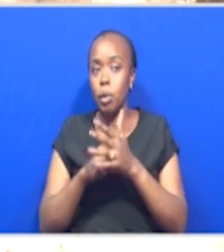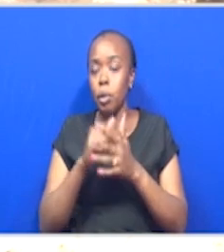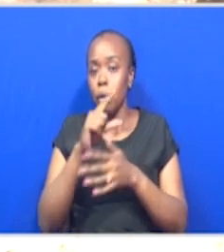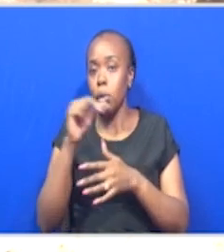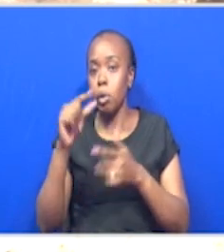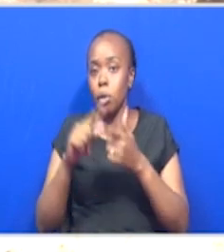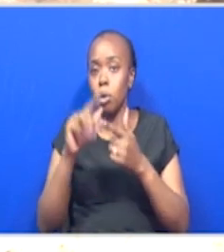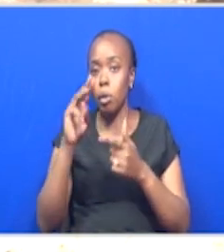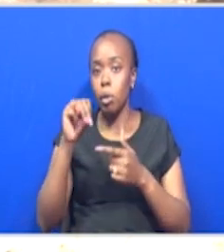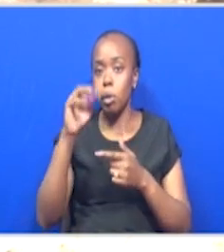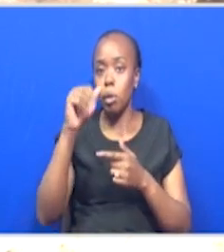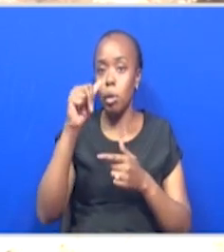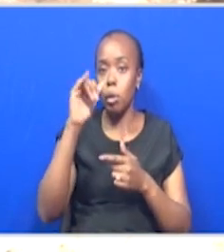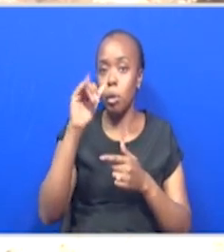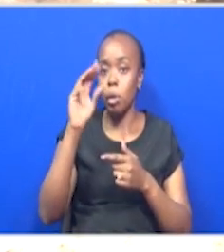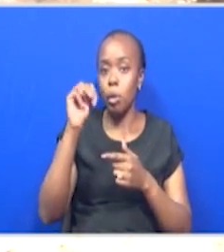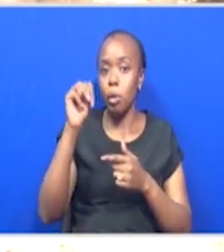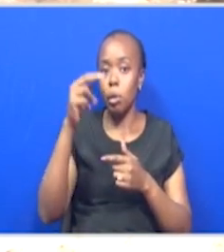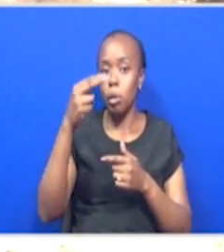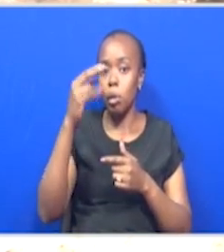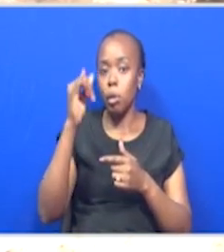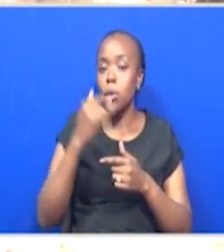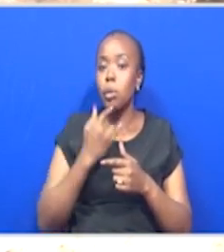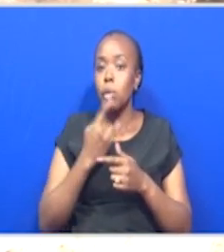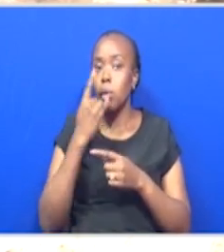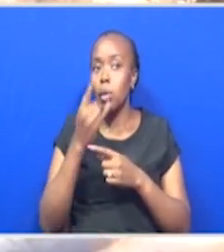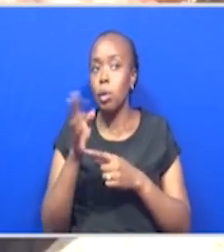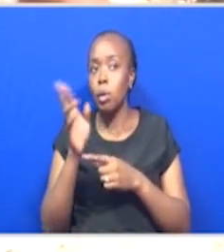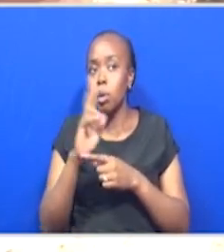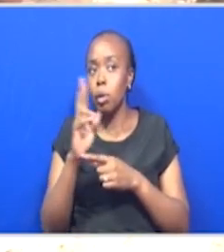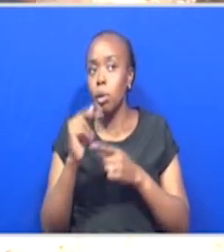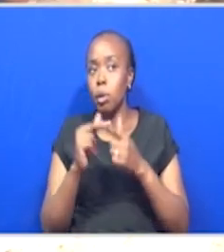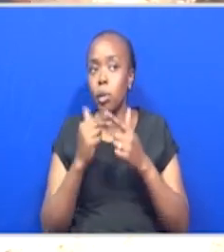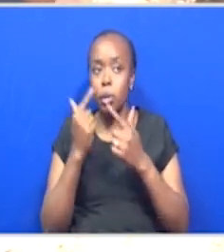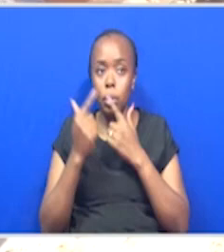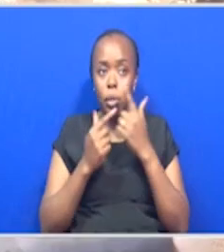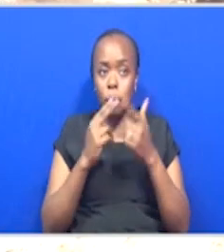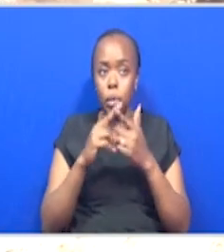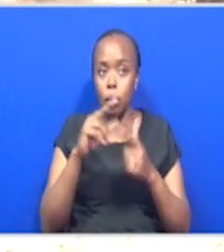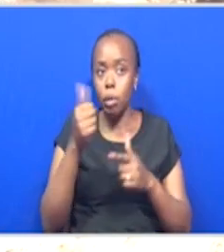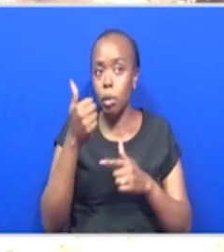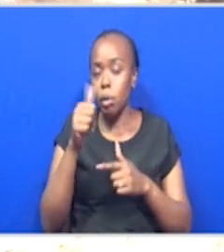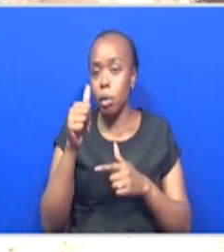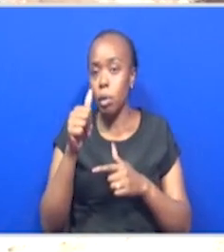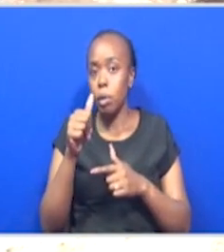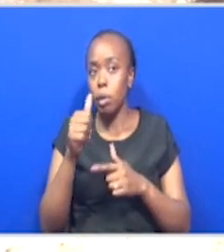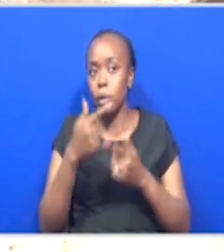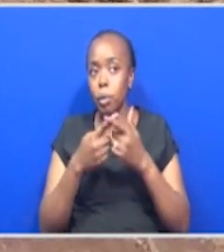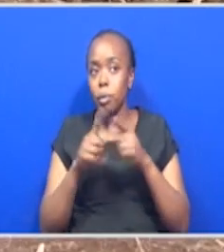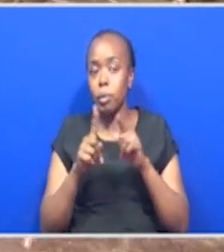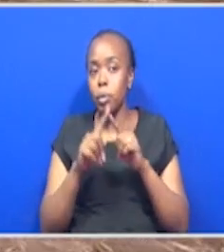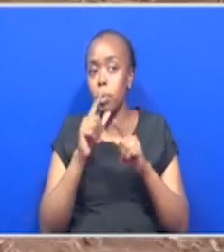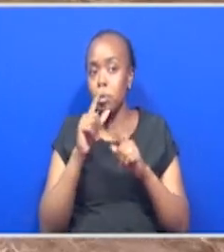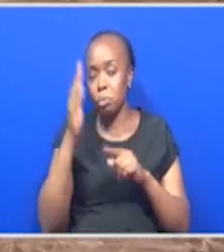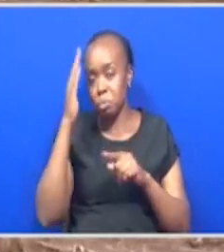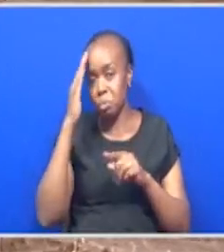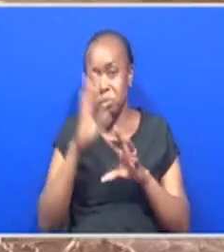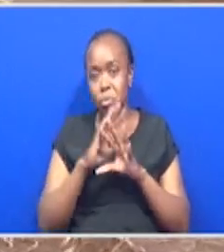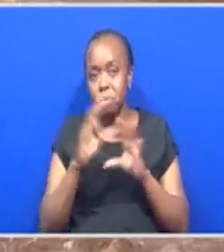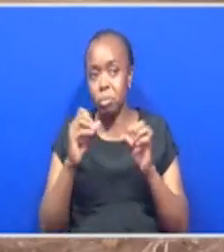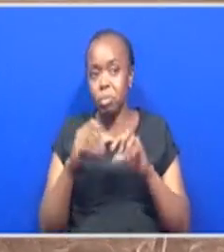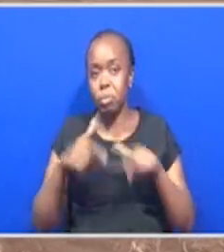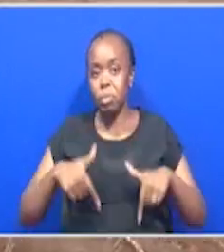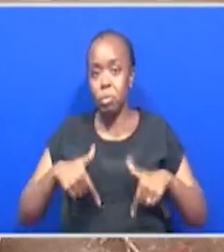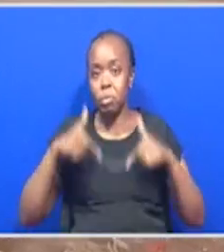Mahiu. Sasa sindo afterwards tukaambiwa kumechill na sasa tunaambiwa bado kuna wengine kuna huko juu though hatuko sure. Lives of